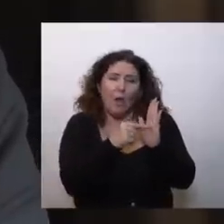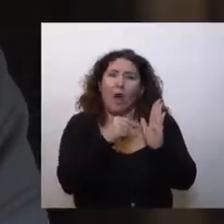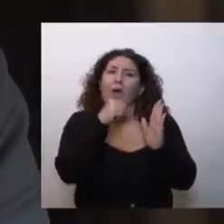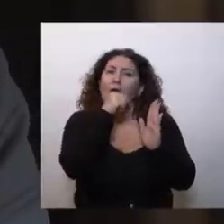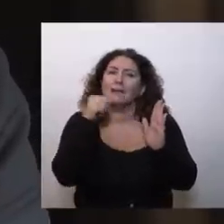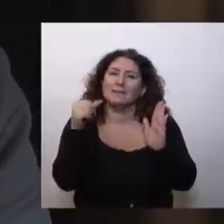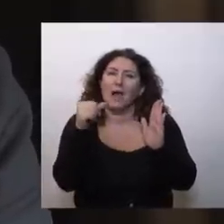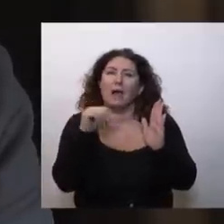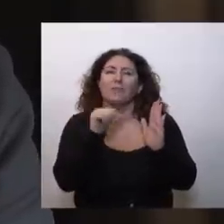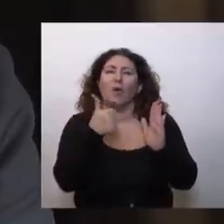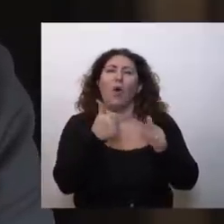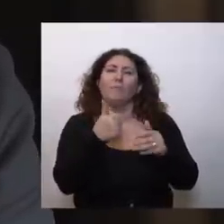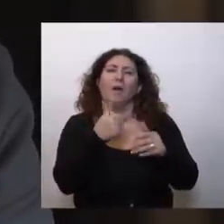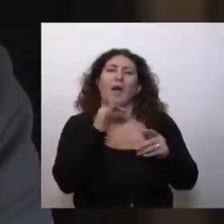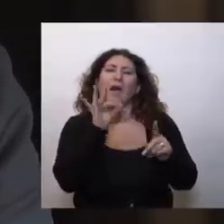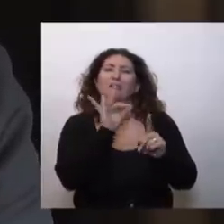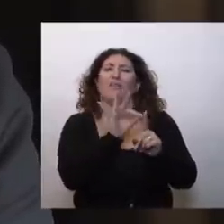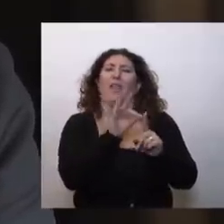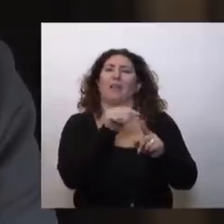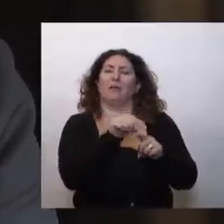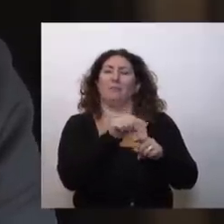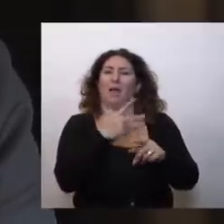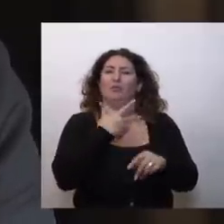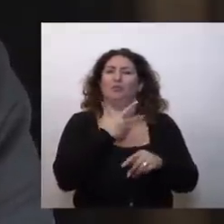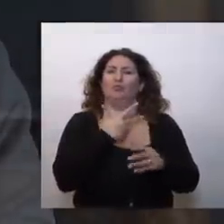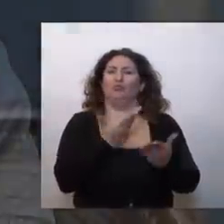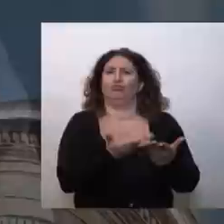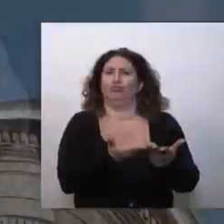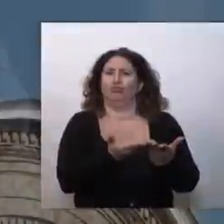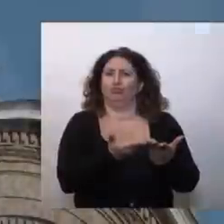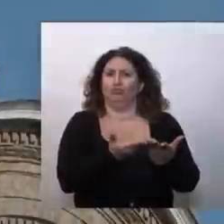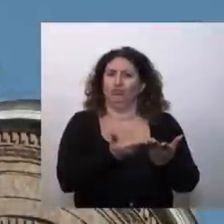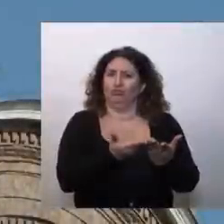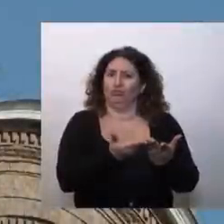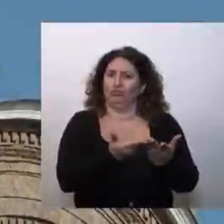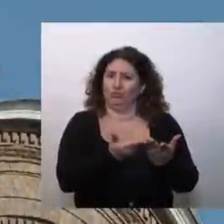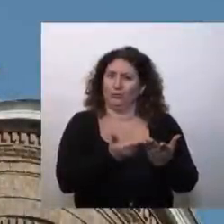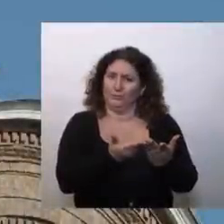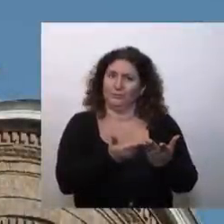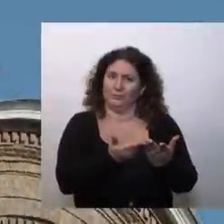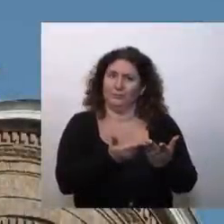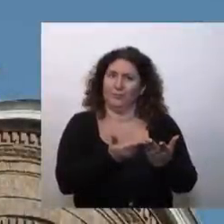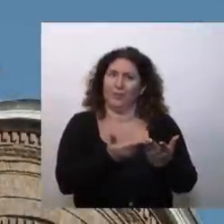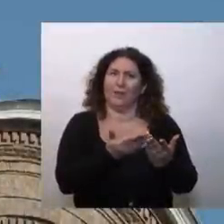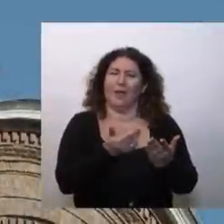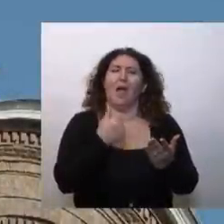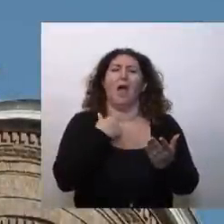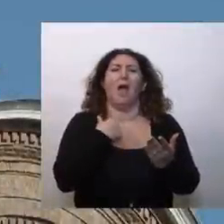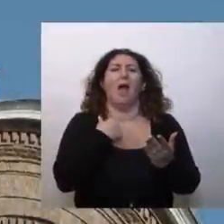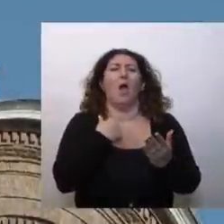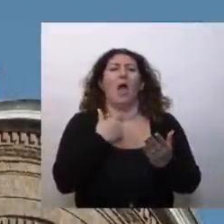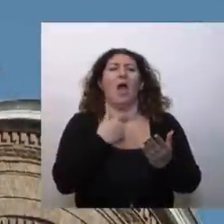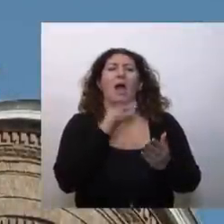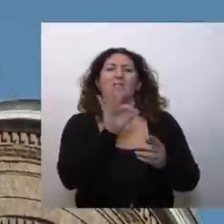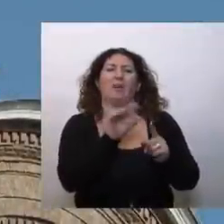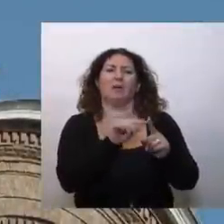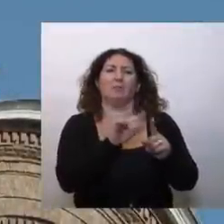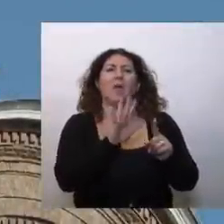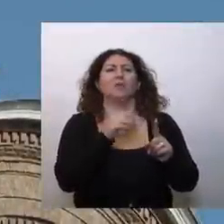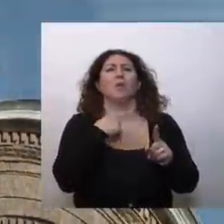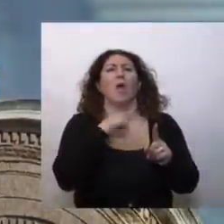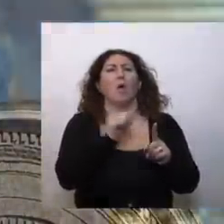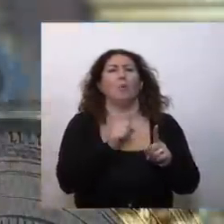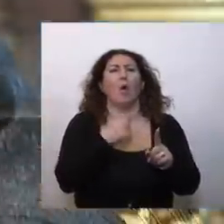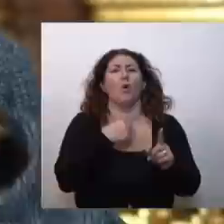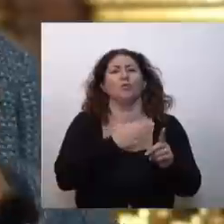un punto di riferimento quando si è in grado di scostarsi dalla regola per costruire qualcosa di inedito, qualcosa di